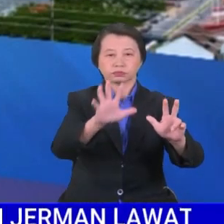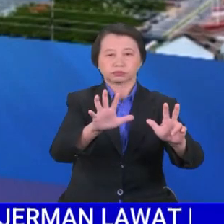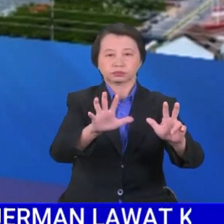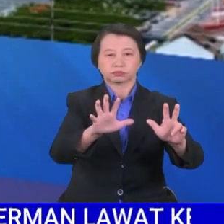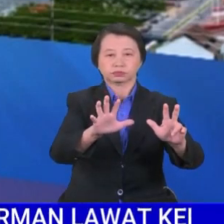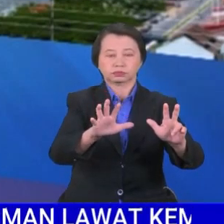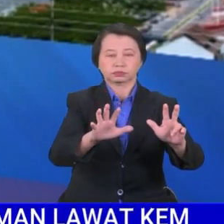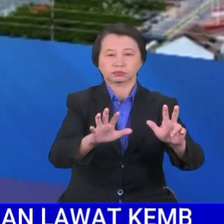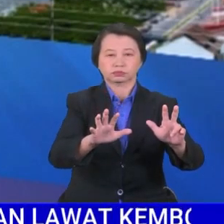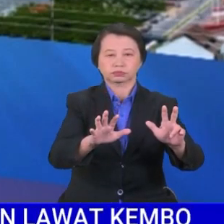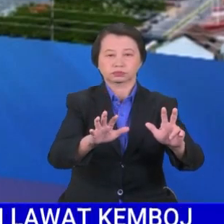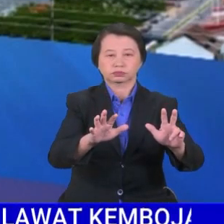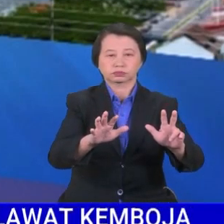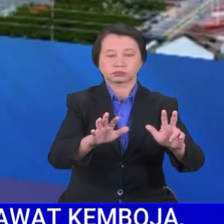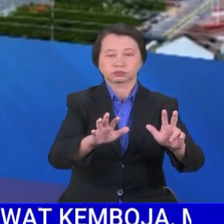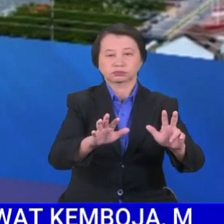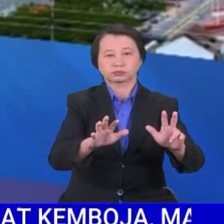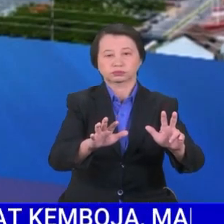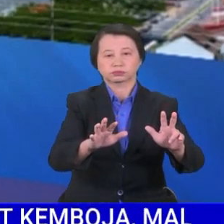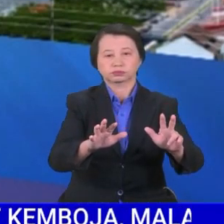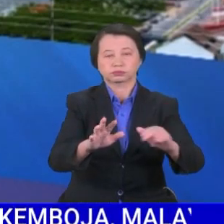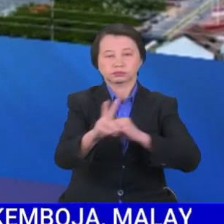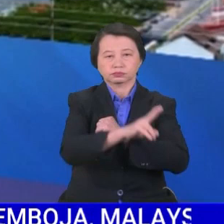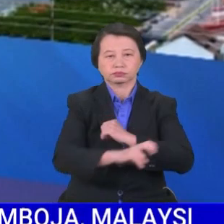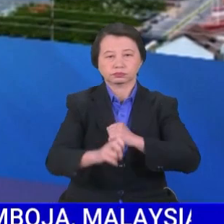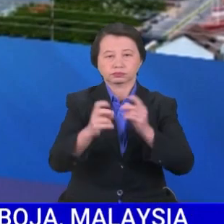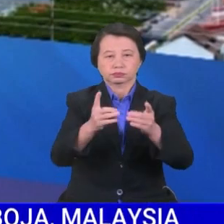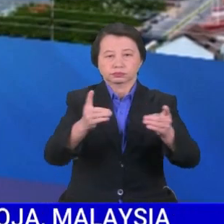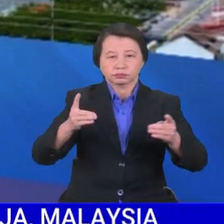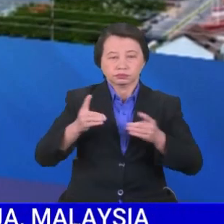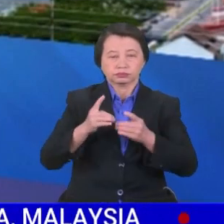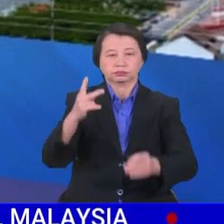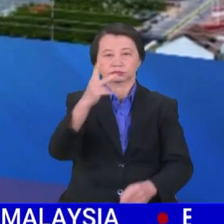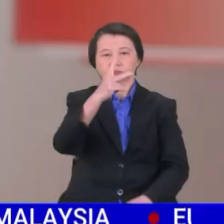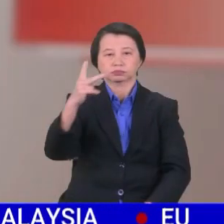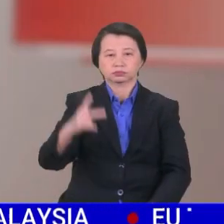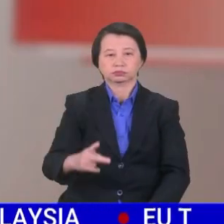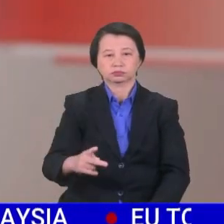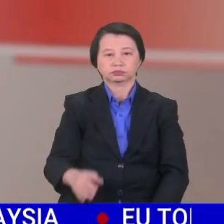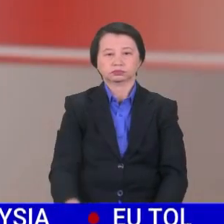397 Canon kesiksaan Samuel di daerah kucing